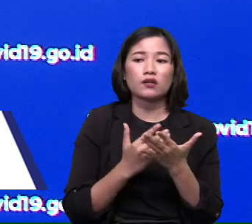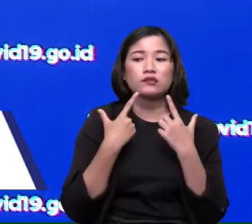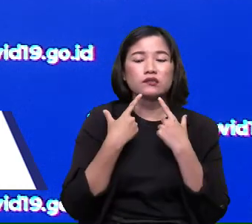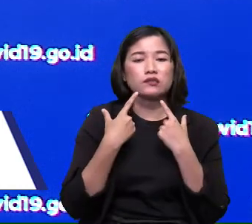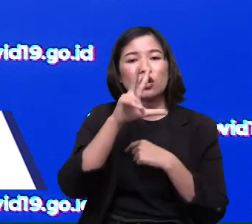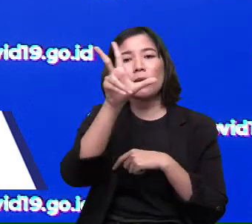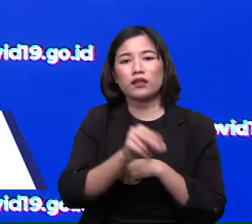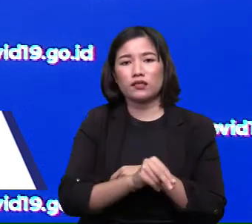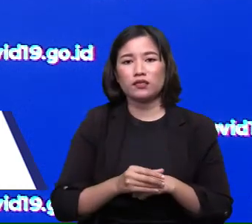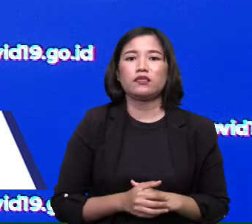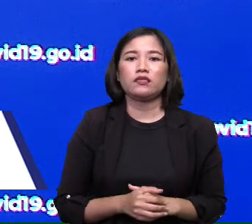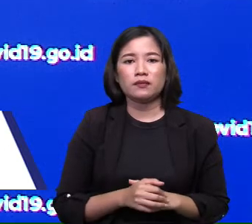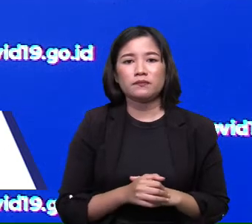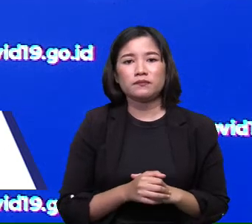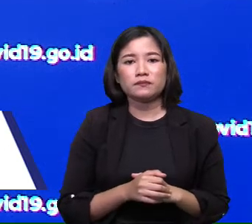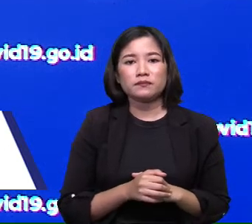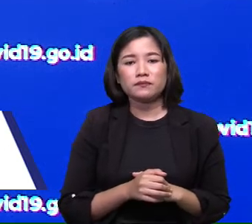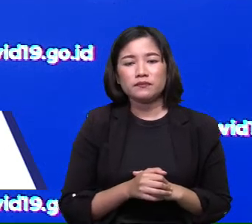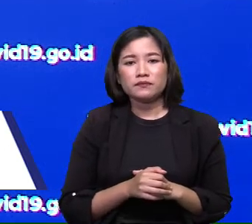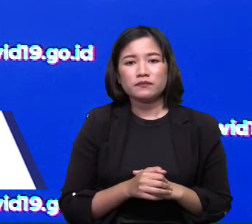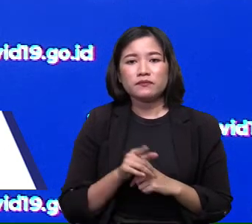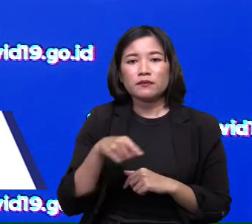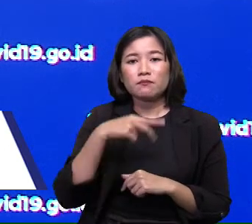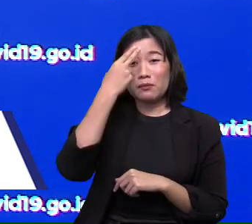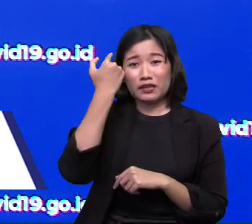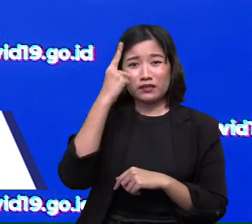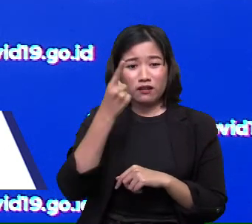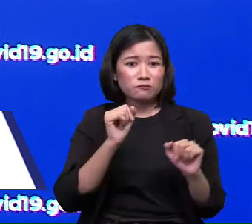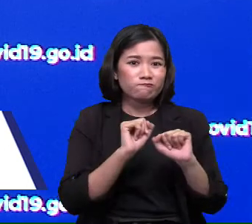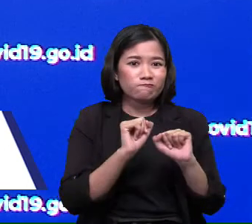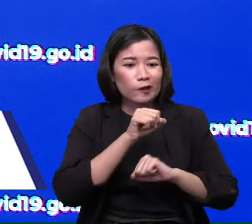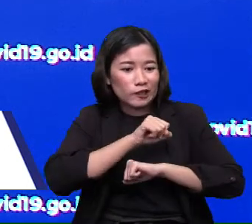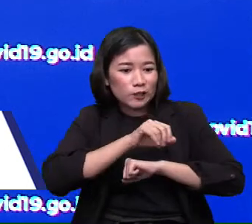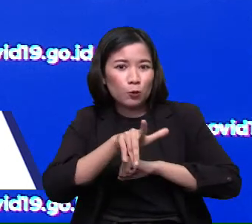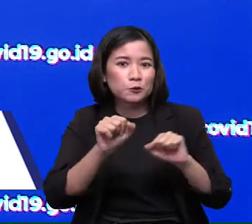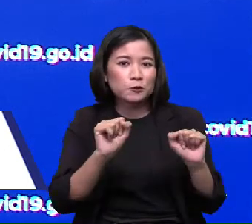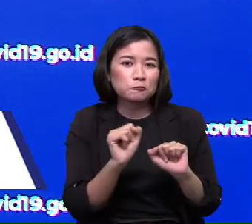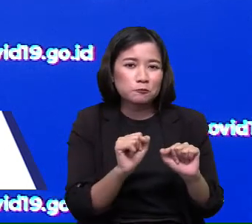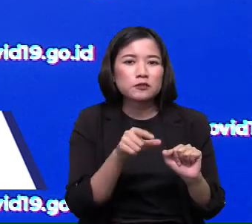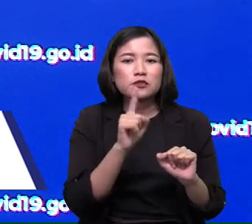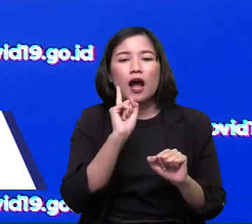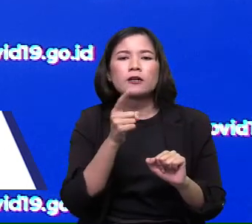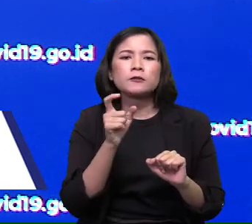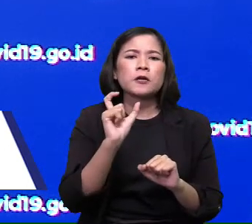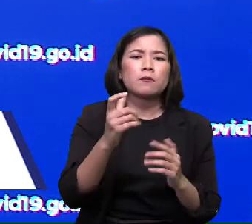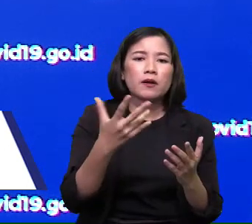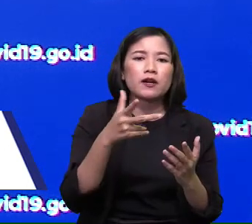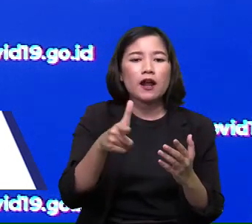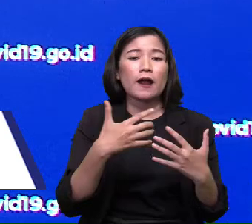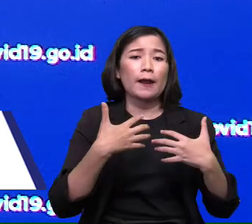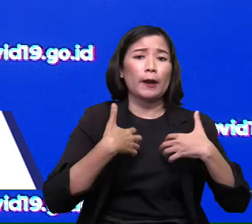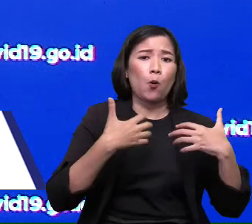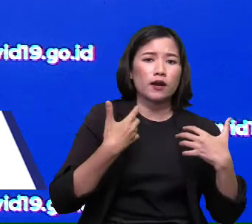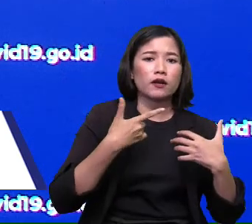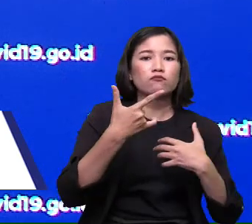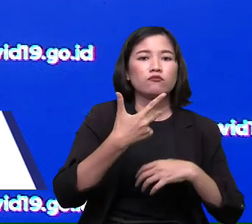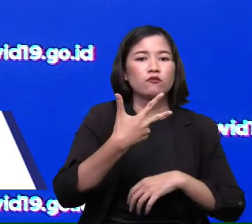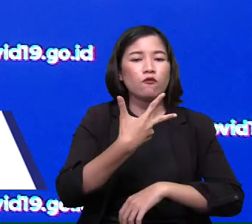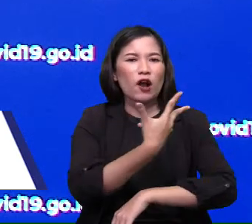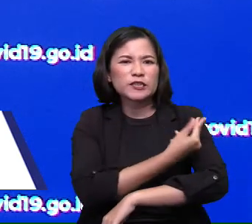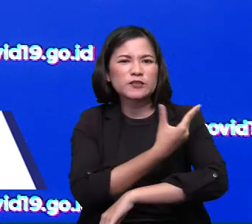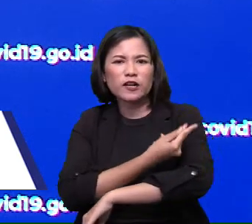Barat Hai pemerintah melakukan respon cepat baik untuk kesehatan hewan dengan melakukan vaksinasi pada hewan ternak ataupun